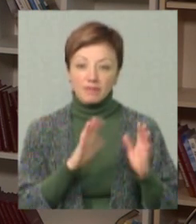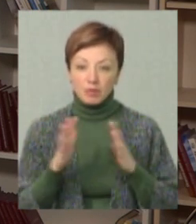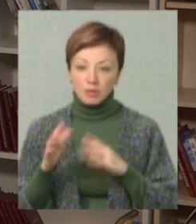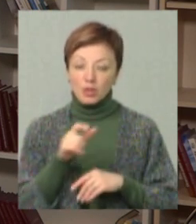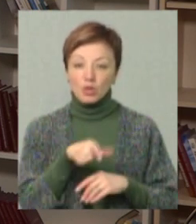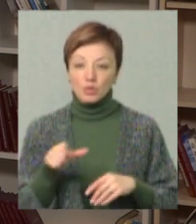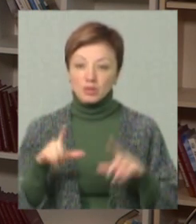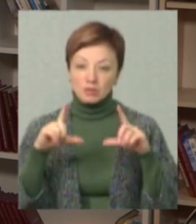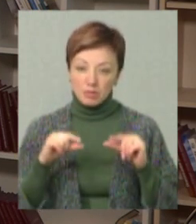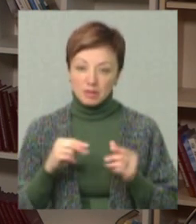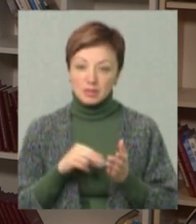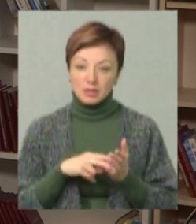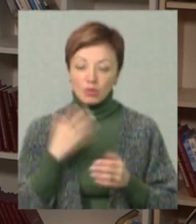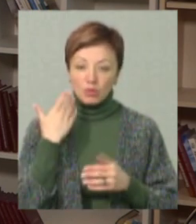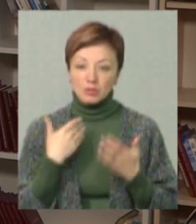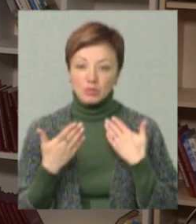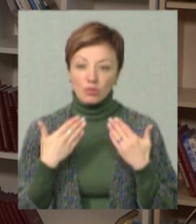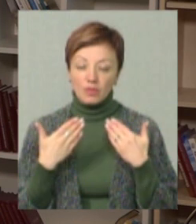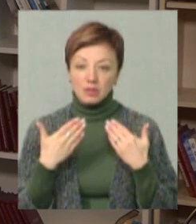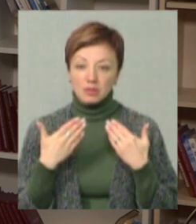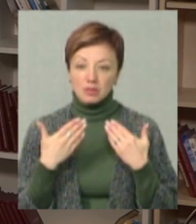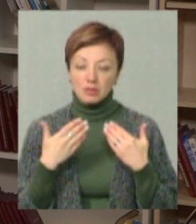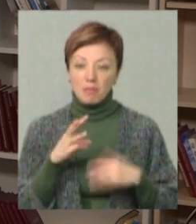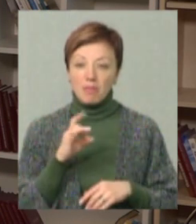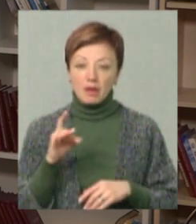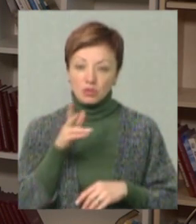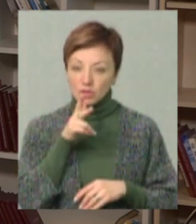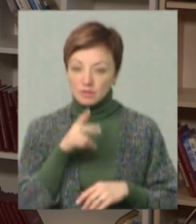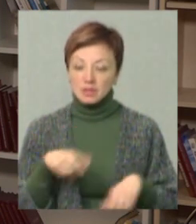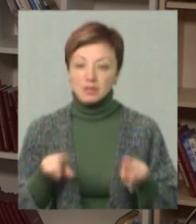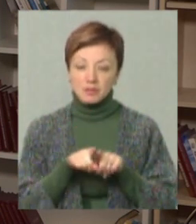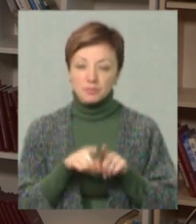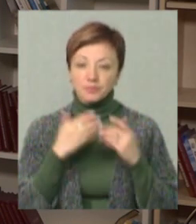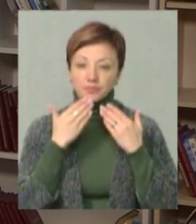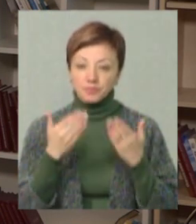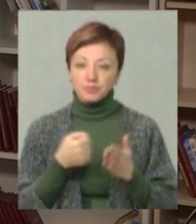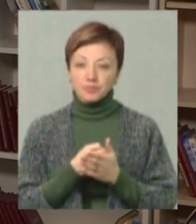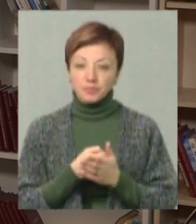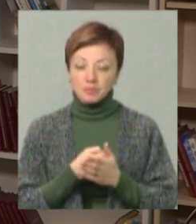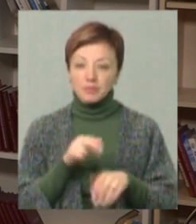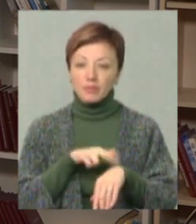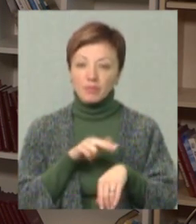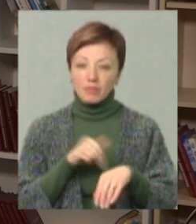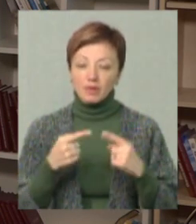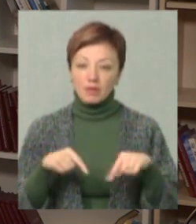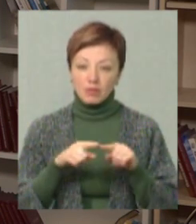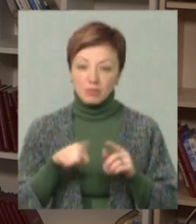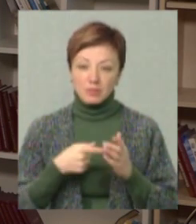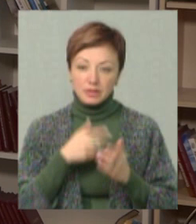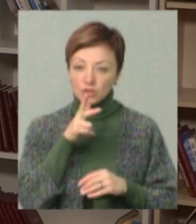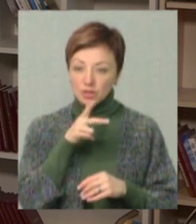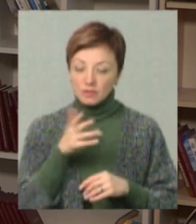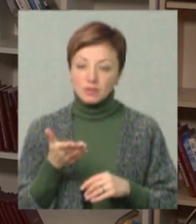ми звернулися до правоохоронних органів міста Чернівці, в поліцію, і власне там